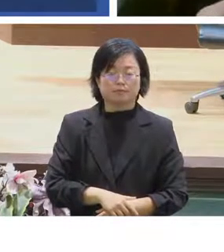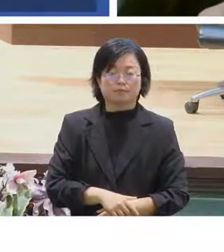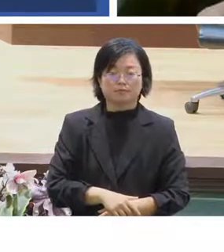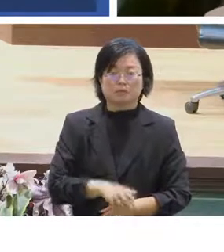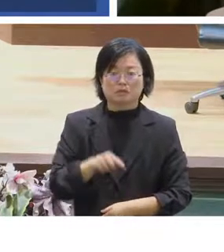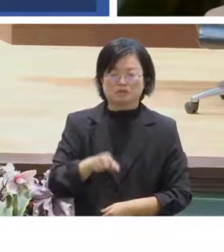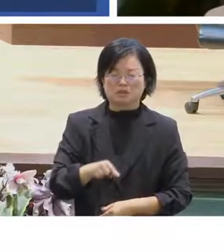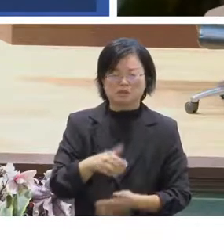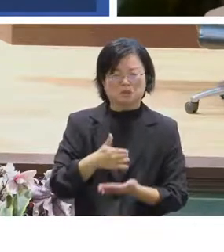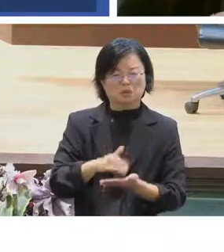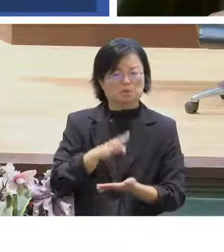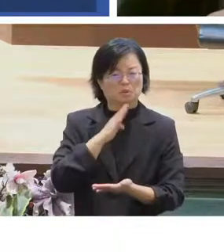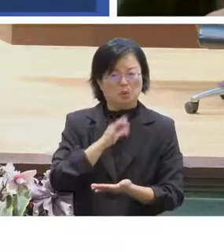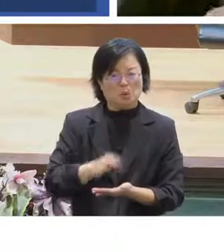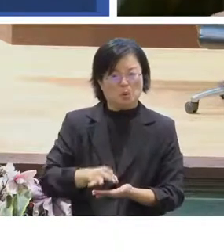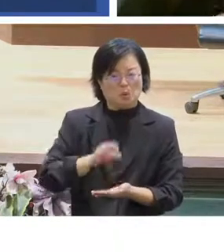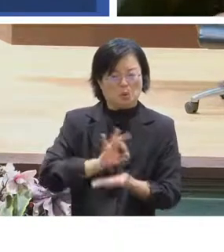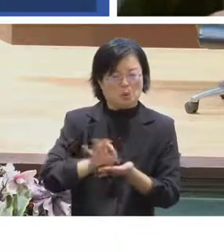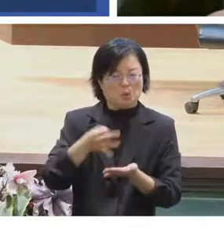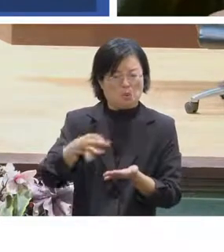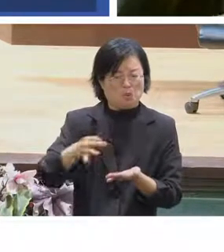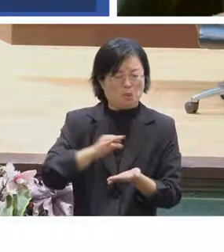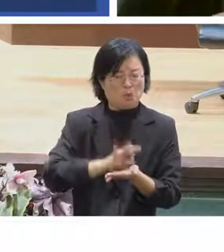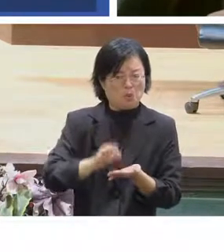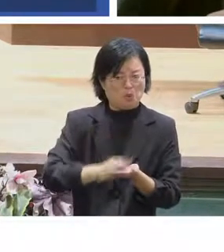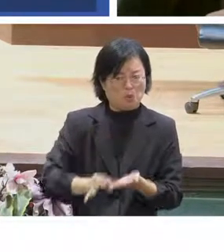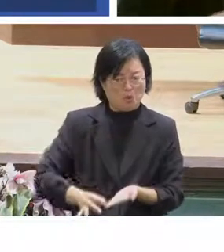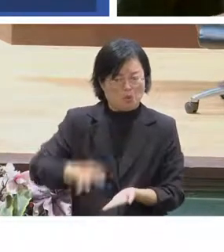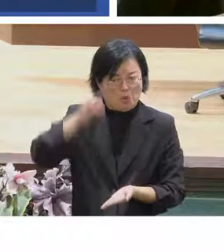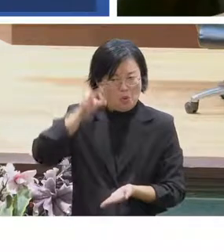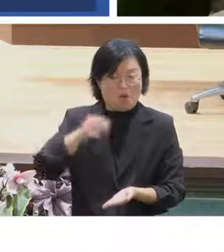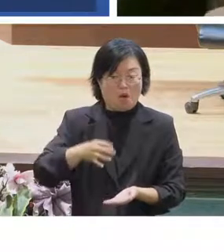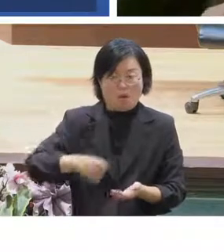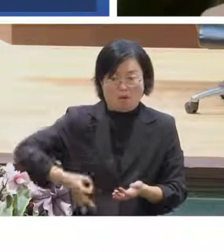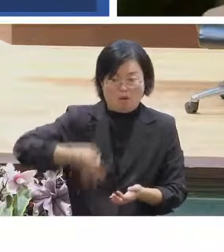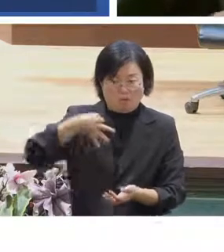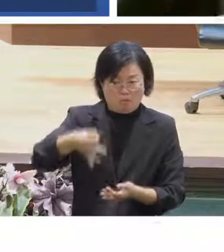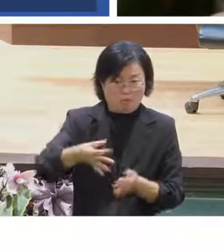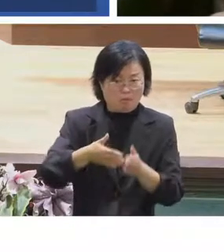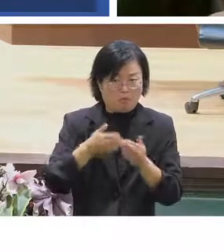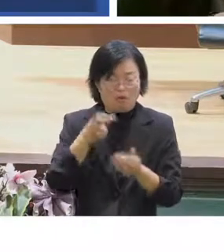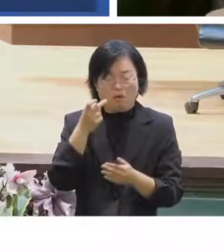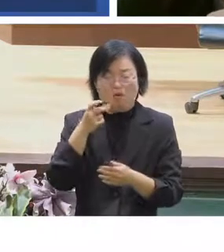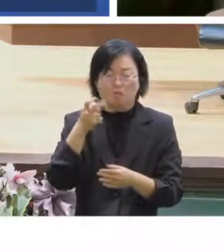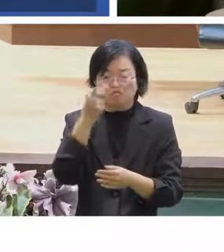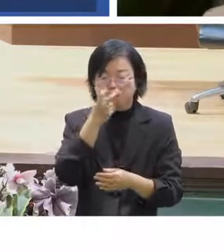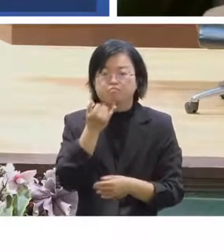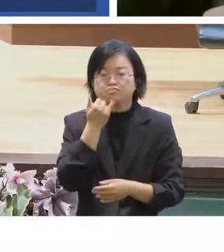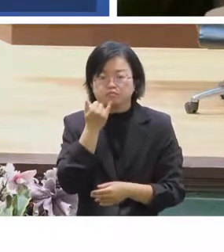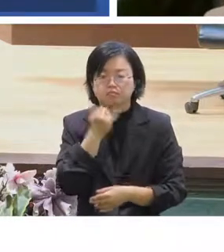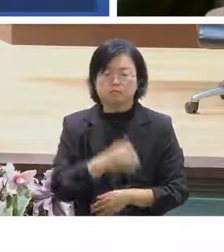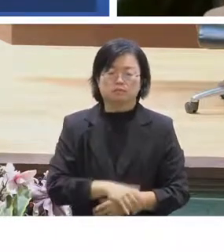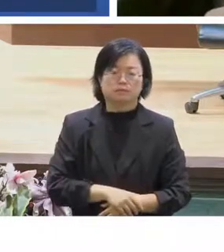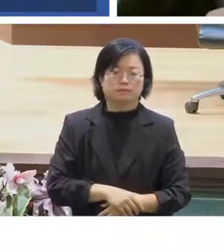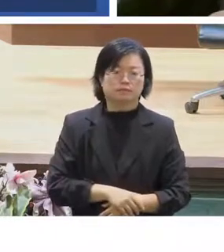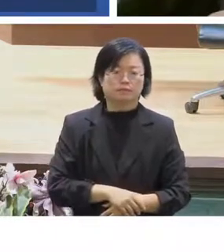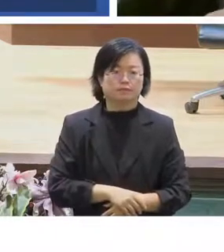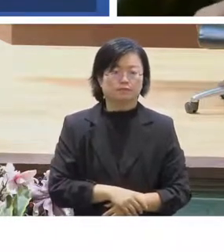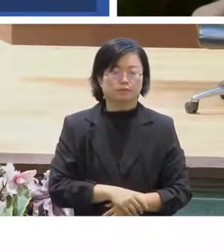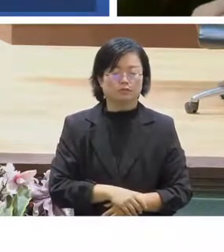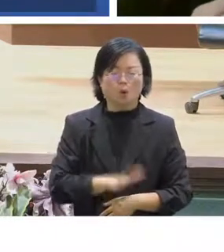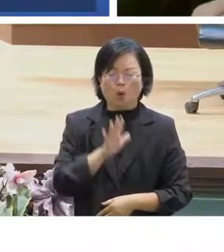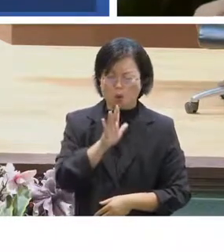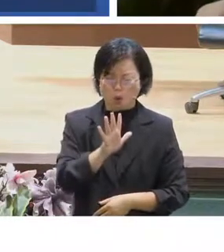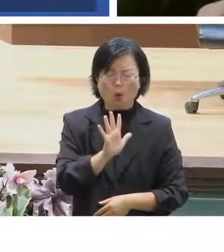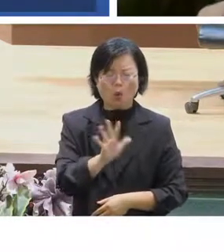个成本你才可以查阅。但是如果你相对比方说英国来说，其实有一些是免